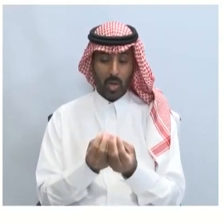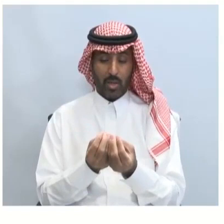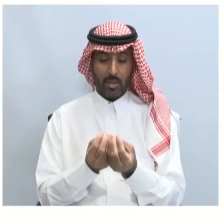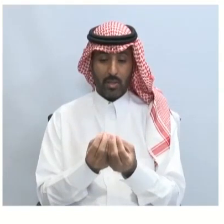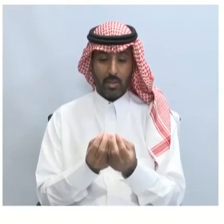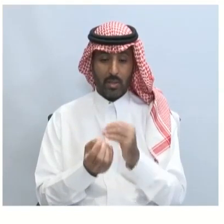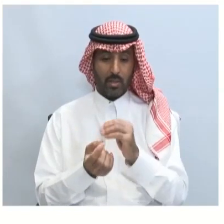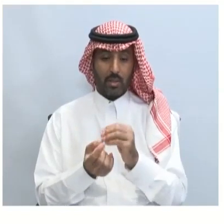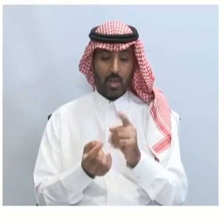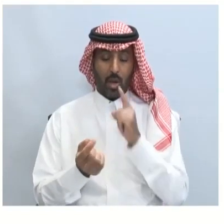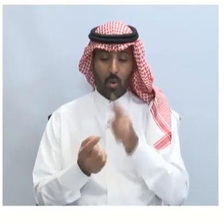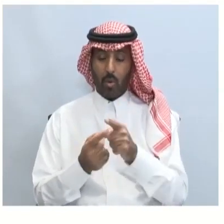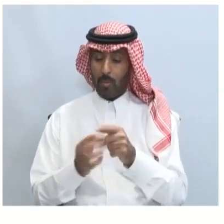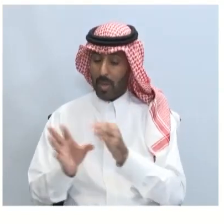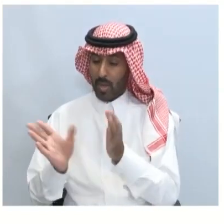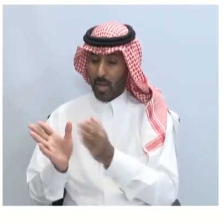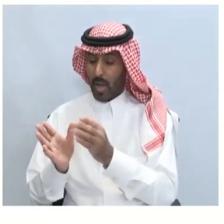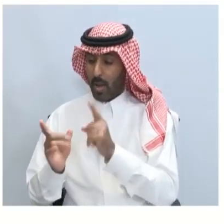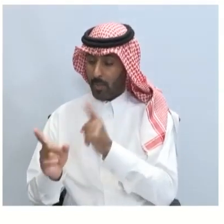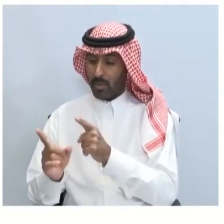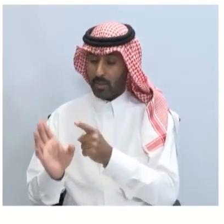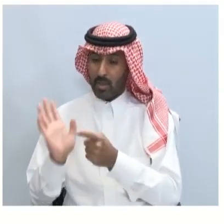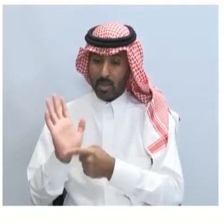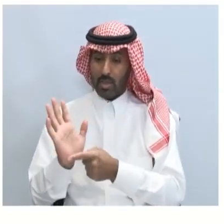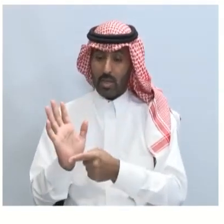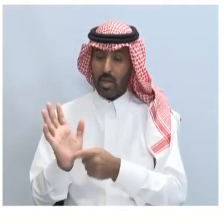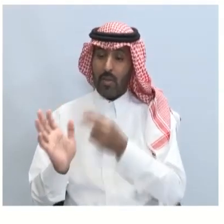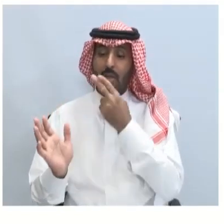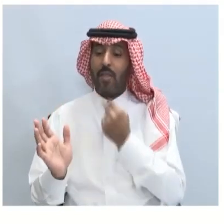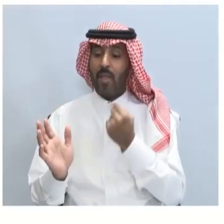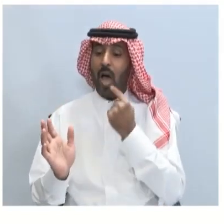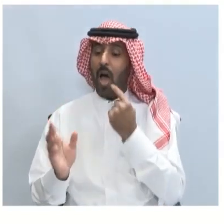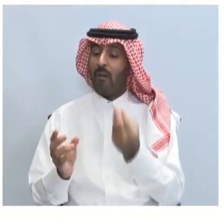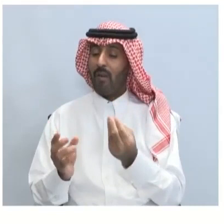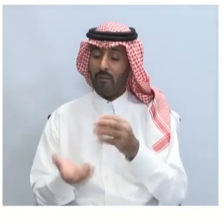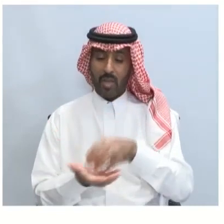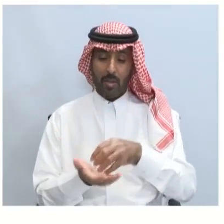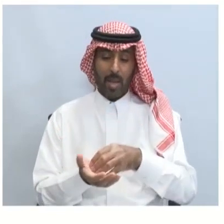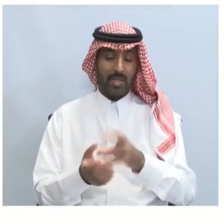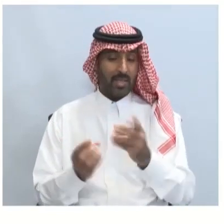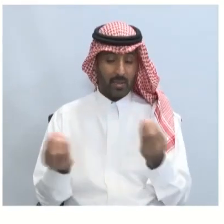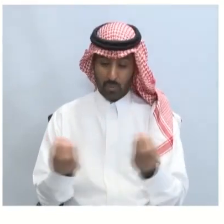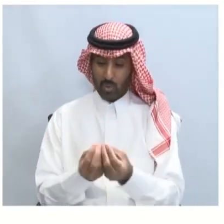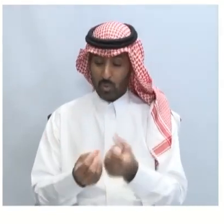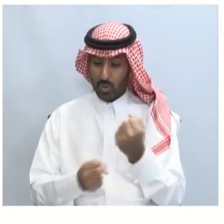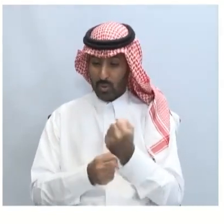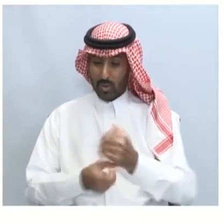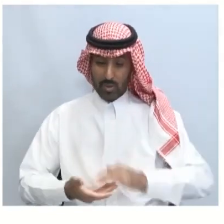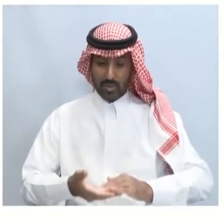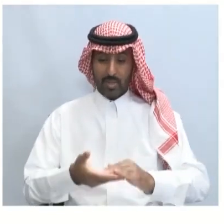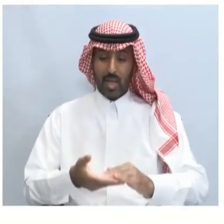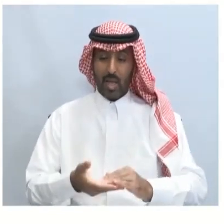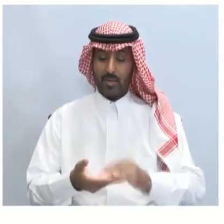بجمله او بحمله عفوا اقوم بحمله للنظافه في مدرستي بالتعاون مع مجموعتي